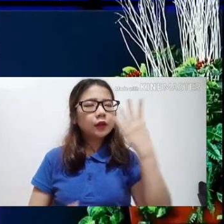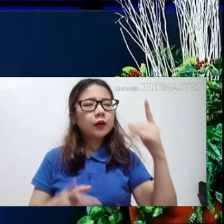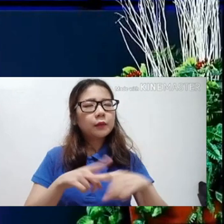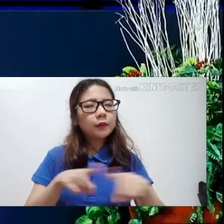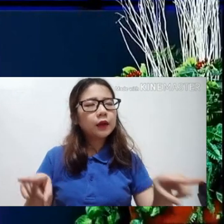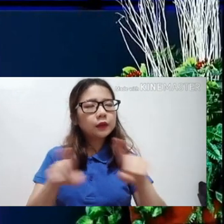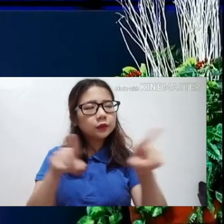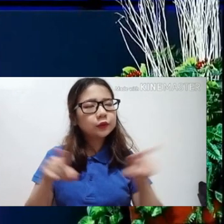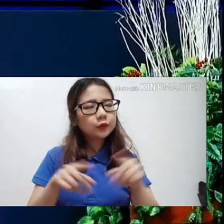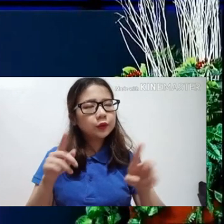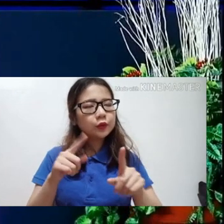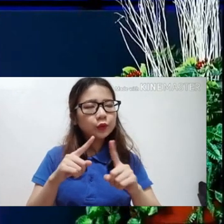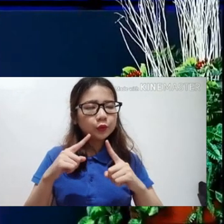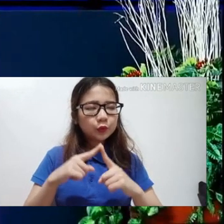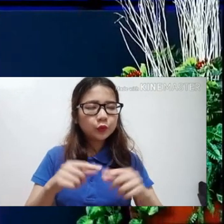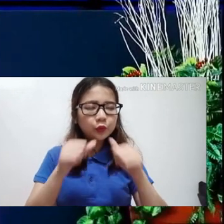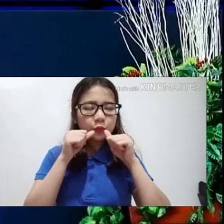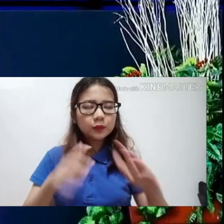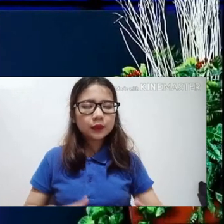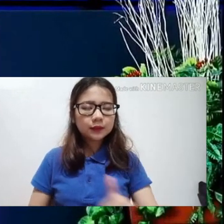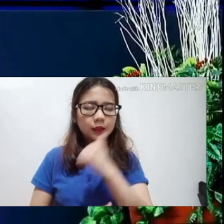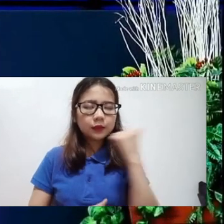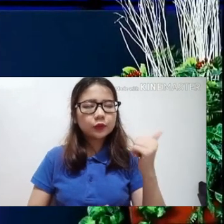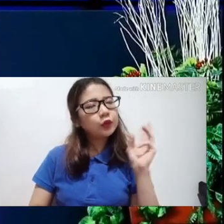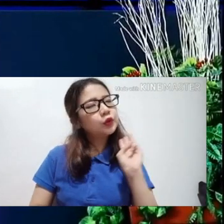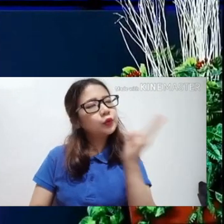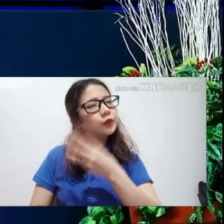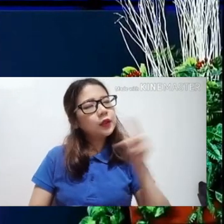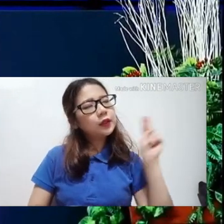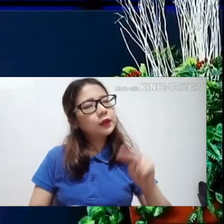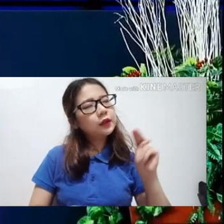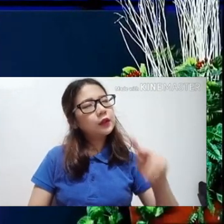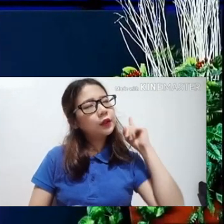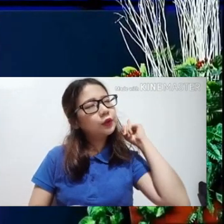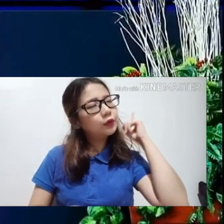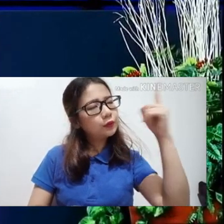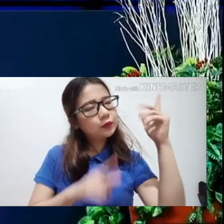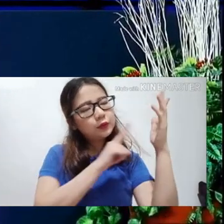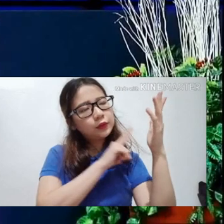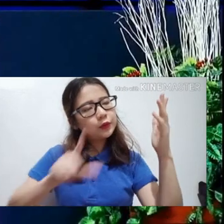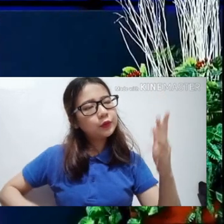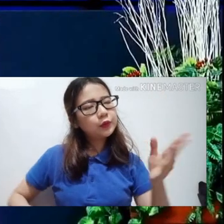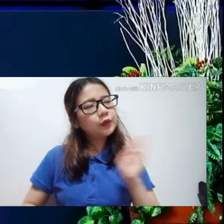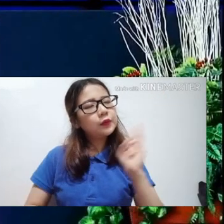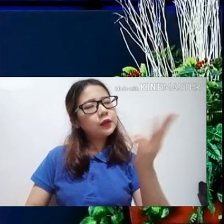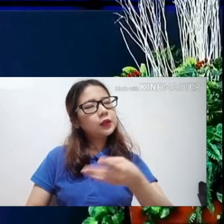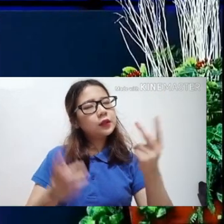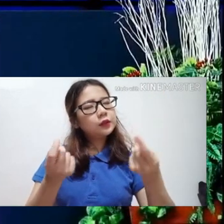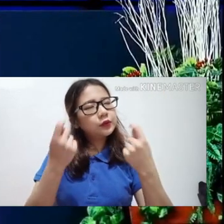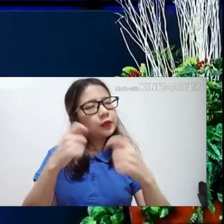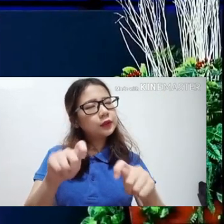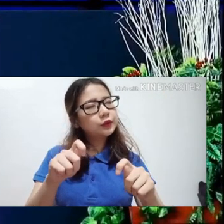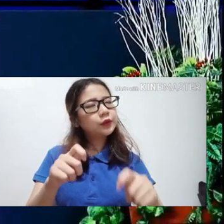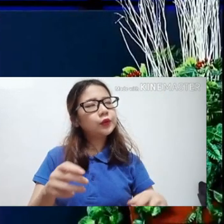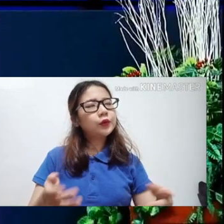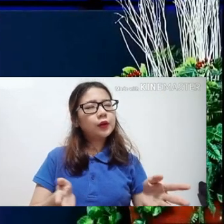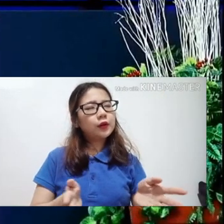Sa panahon pong ito, higit sa kailanman, kailangan namin kayo, O Diyos, at patuloy kami magtitiwala sa inyo. Sa inyo po ang